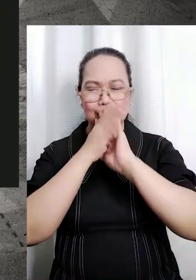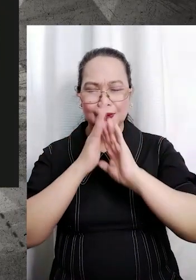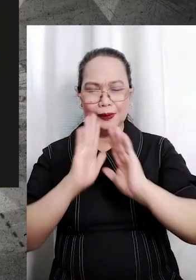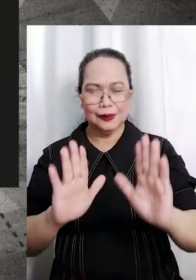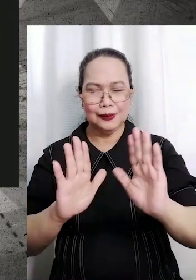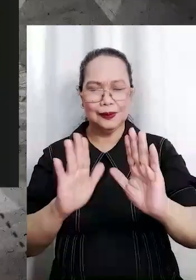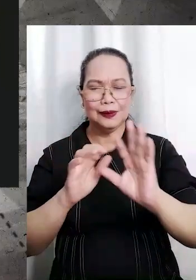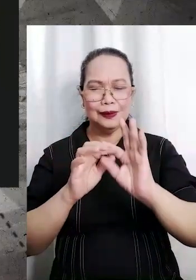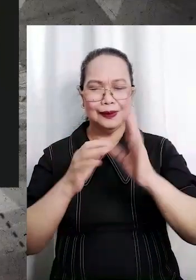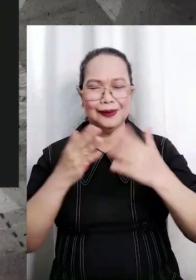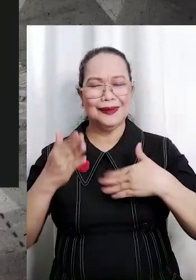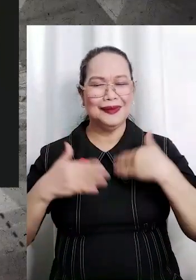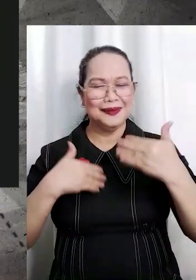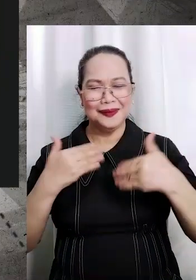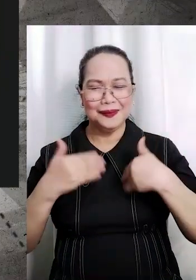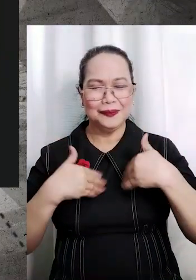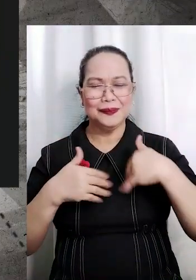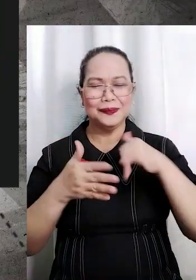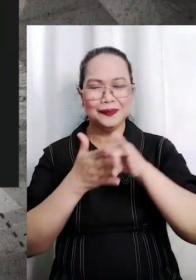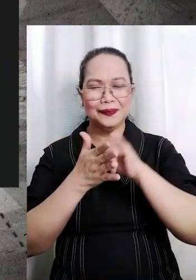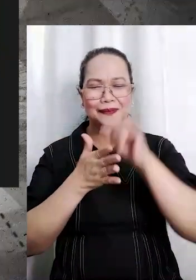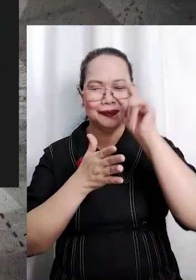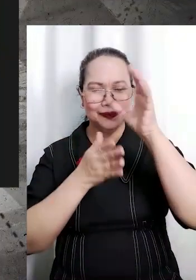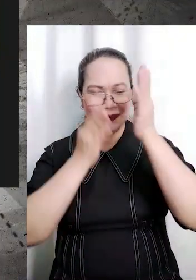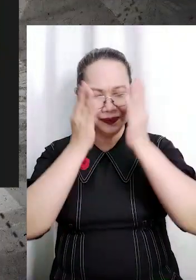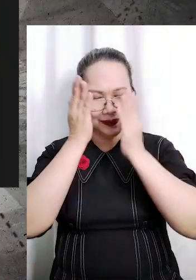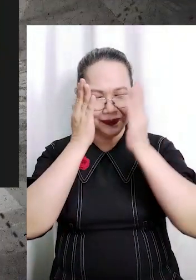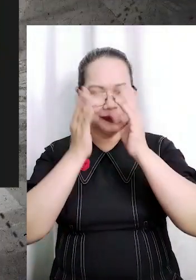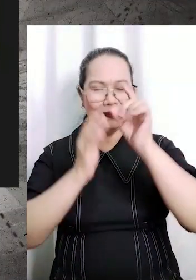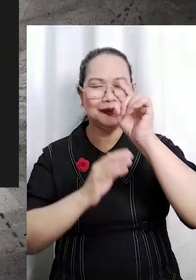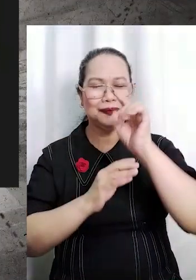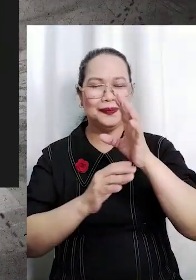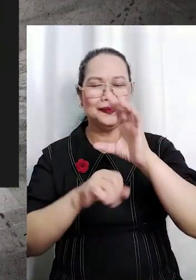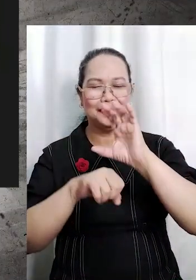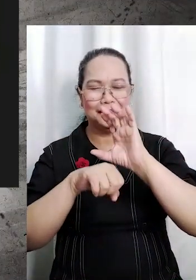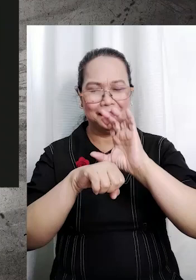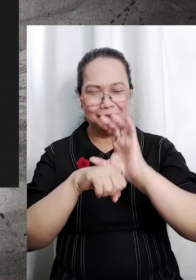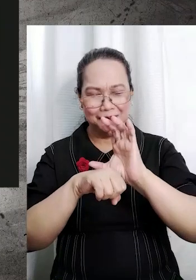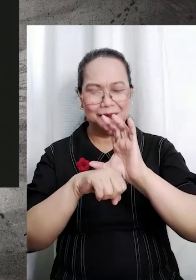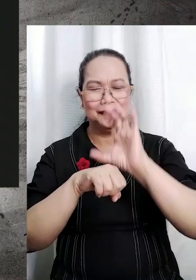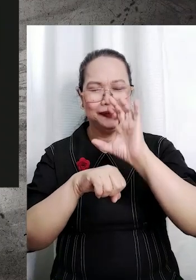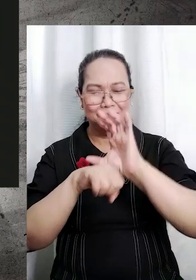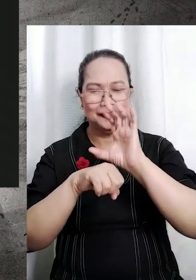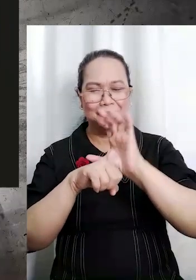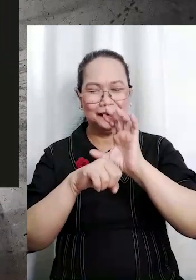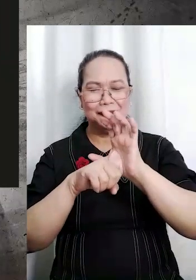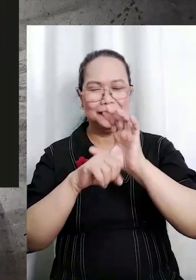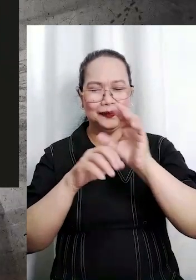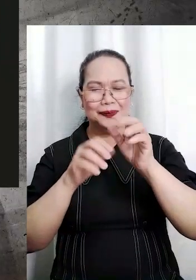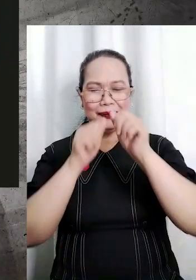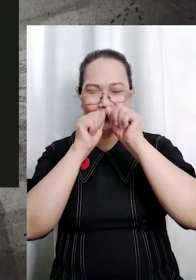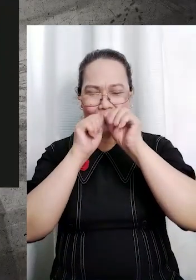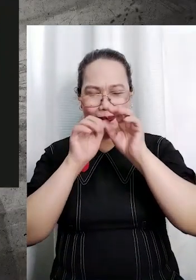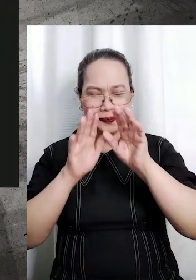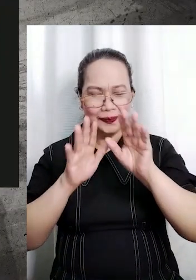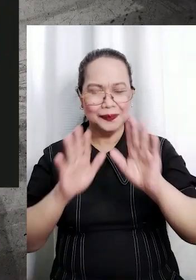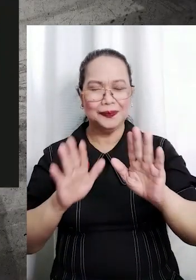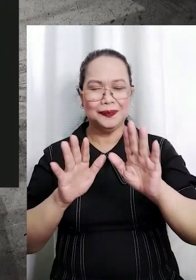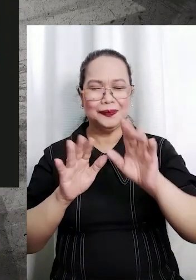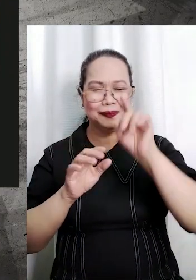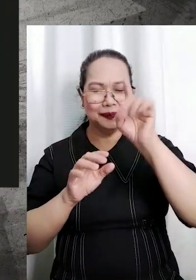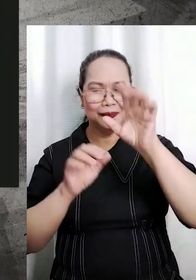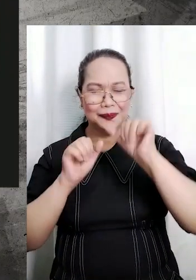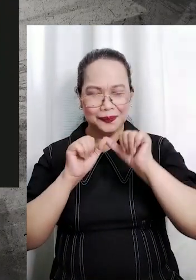kalakasan, kapayapaan at kagalakan na kayo'y paglingkuran at ang iglesia ninyong binanal, na